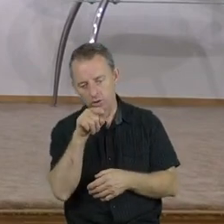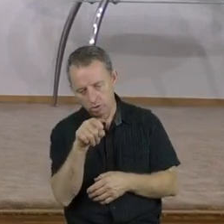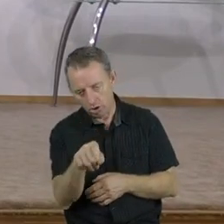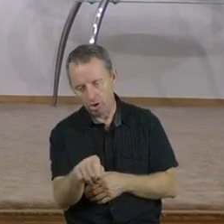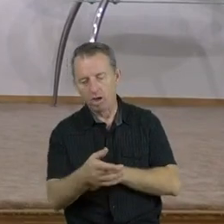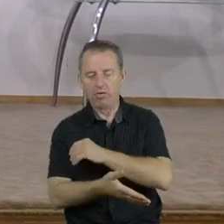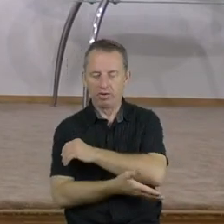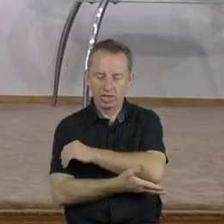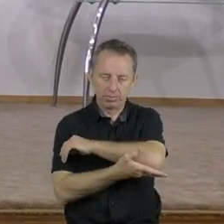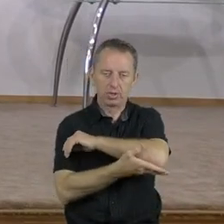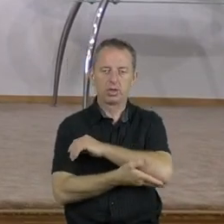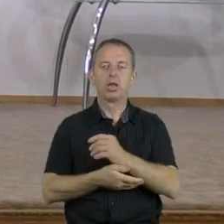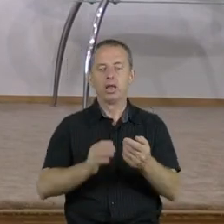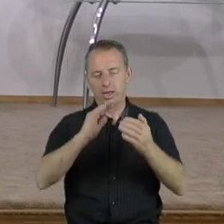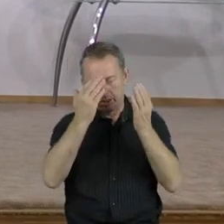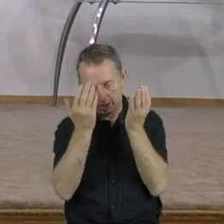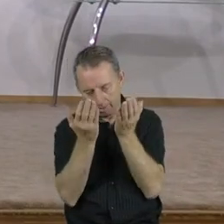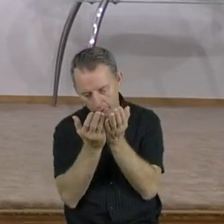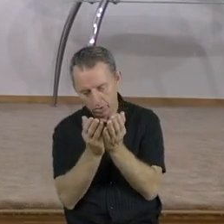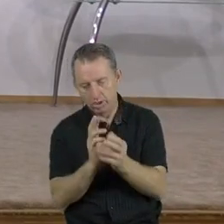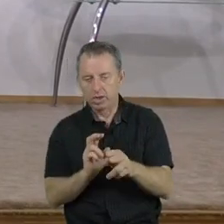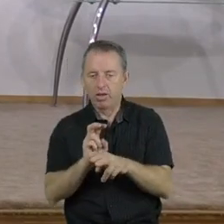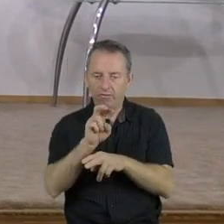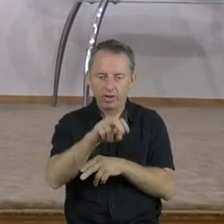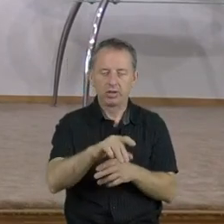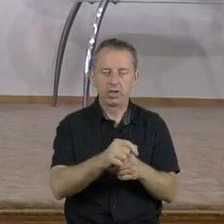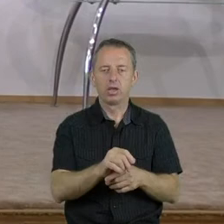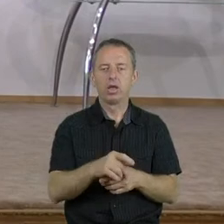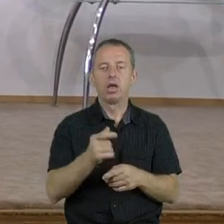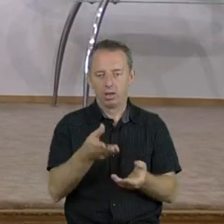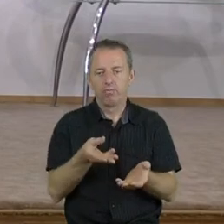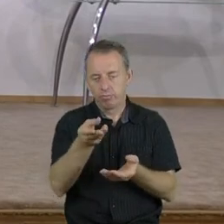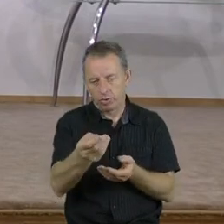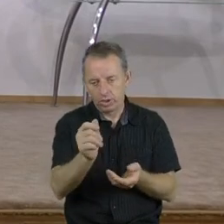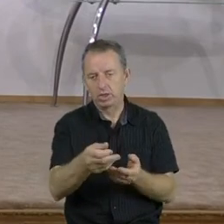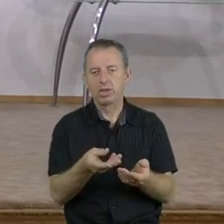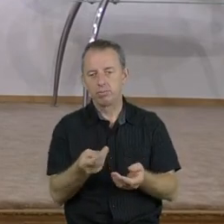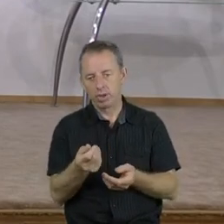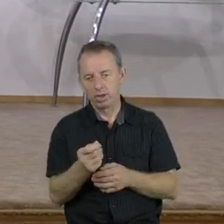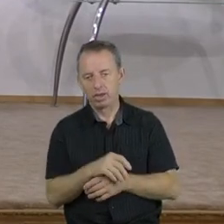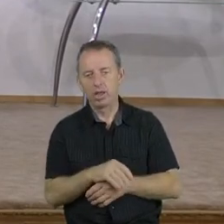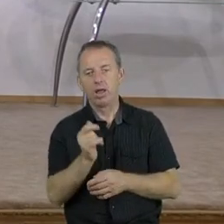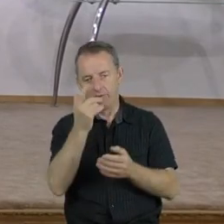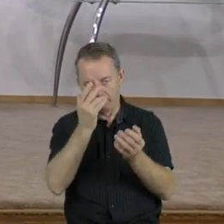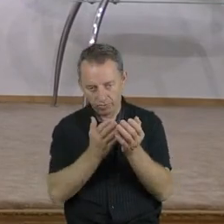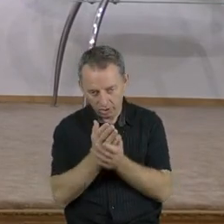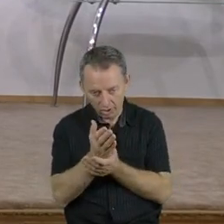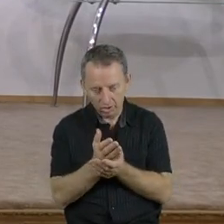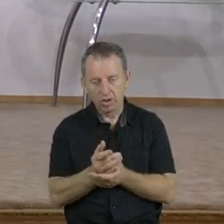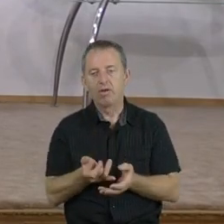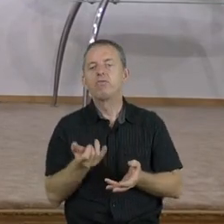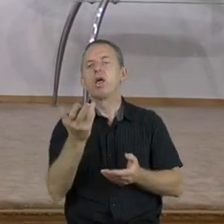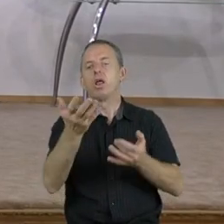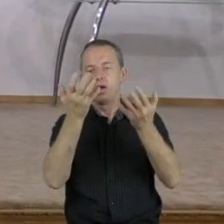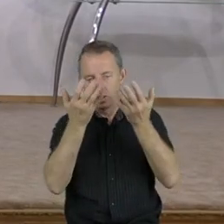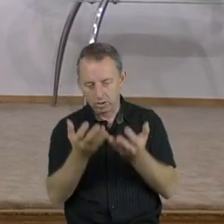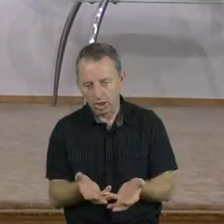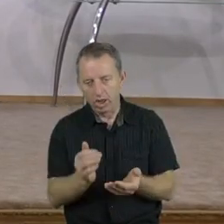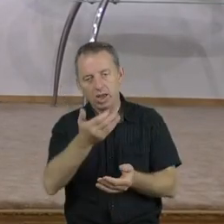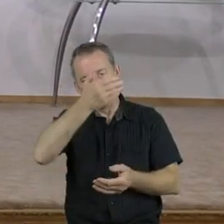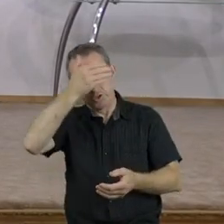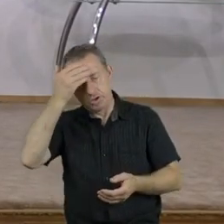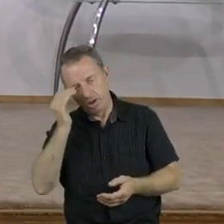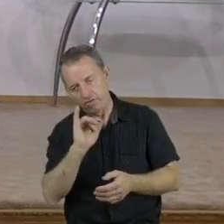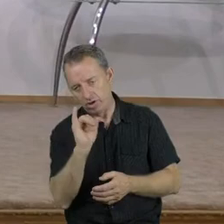wchodźcie, zapoznajcie się i wpłacajcie pieniądze. Bo ja wierzę, że wiele osób chce, tylko nie wie